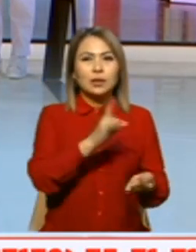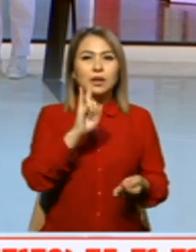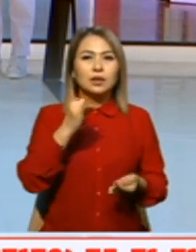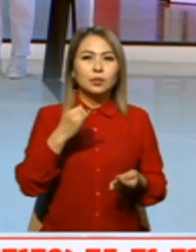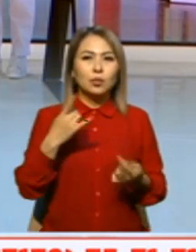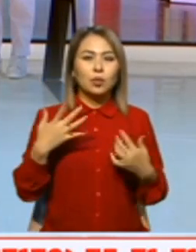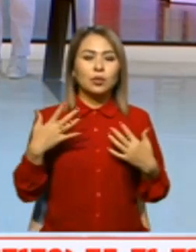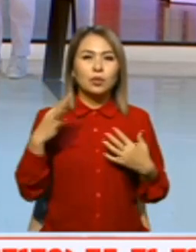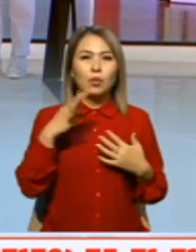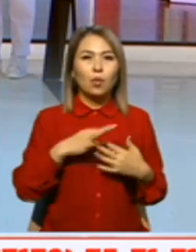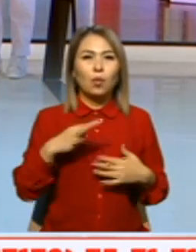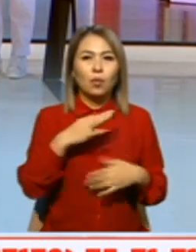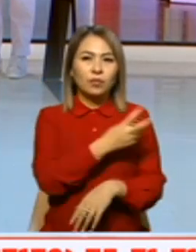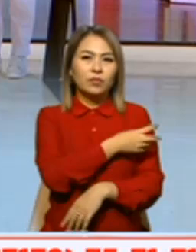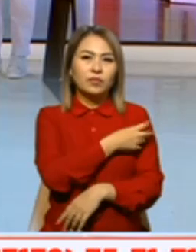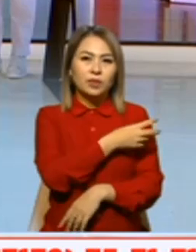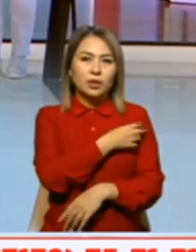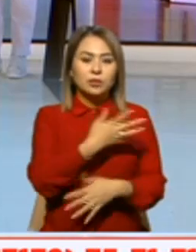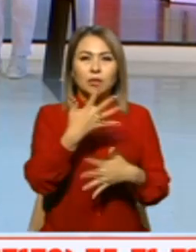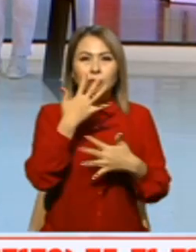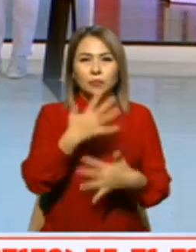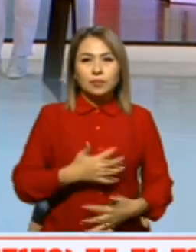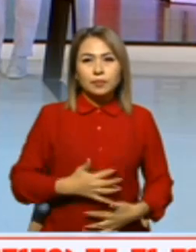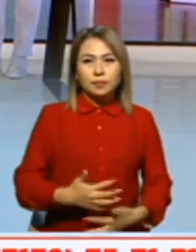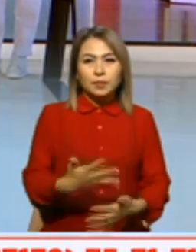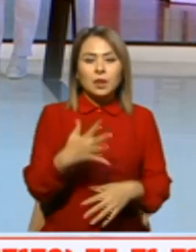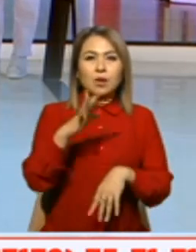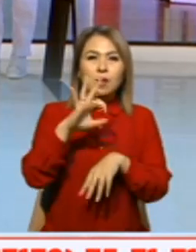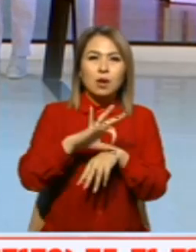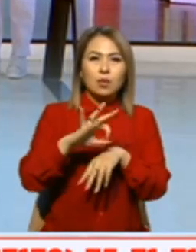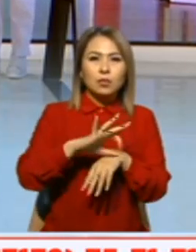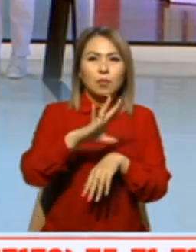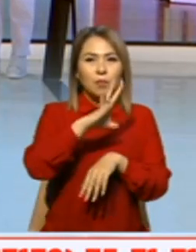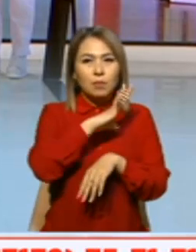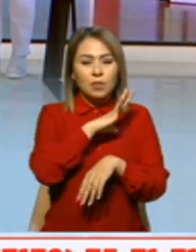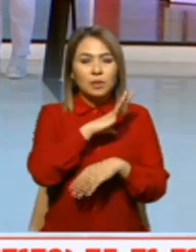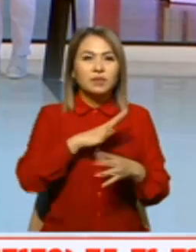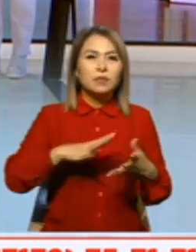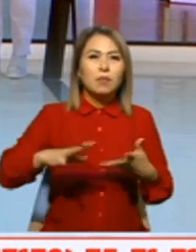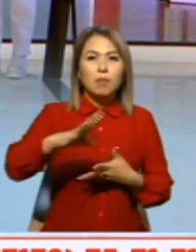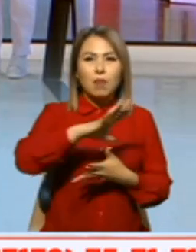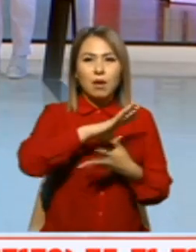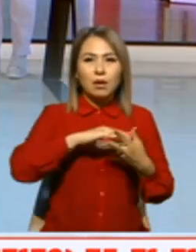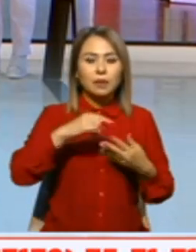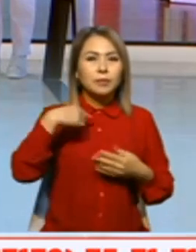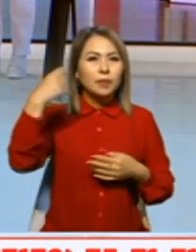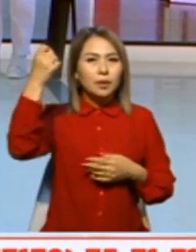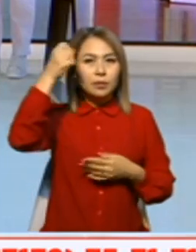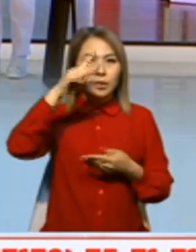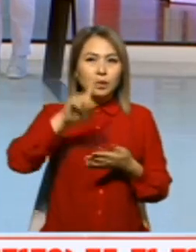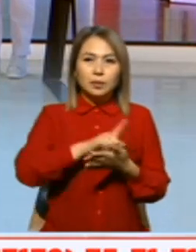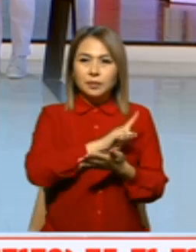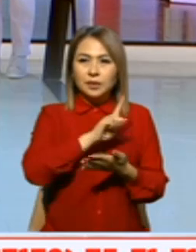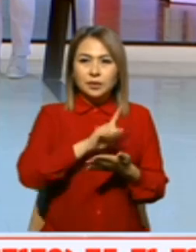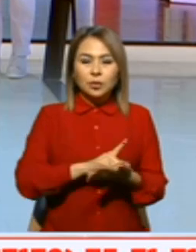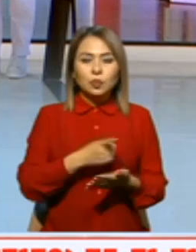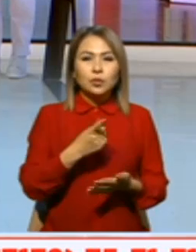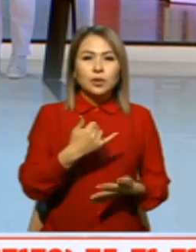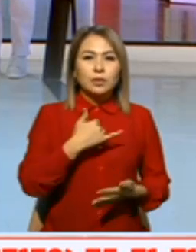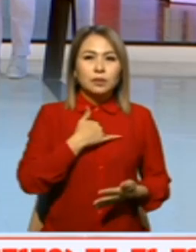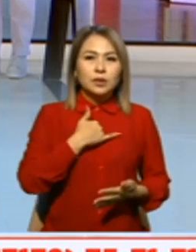екенін, қандай жүктіліктен өткенін, қандай аурулардымен ауырғанын барлығын бізге білу міндетті. Өйткені